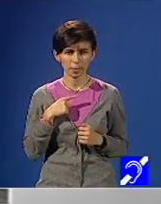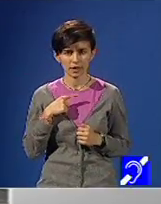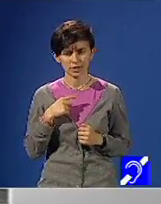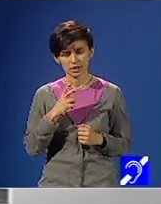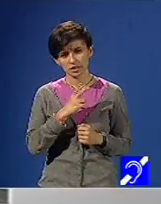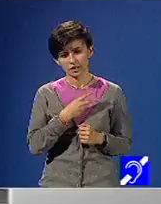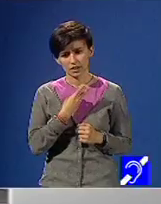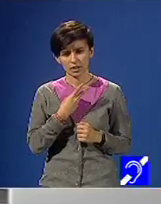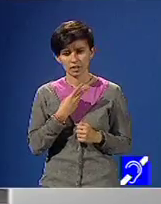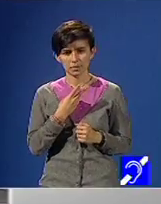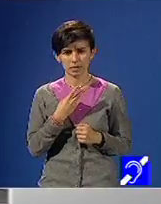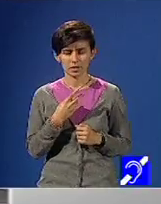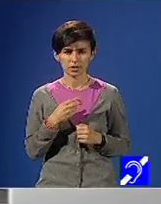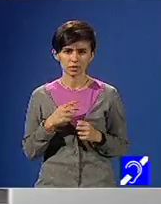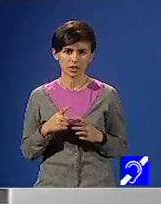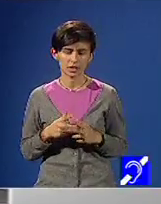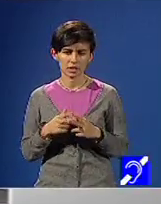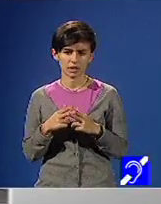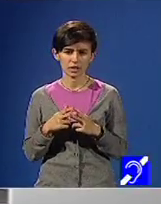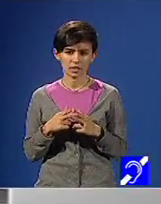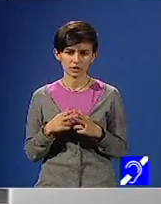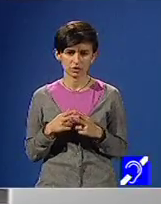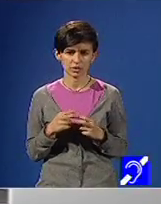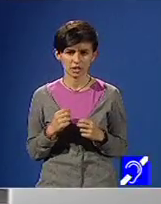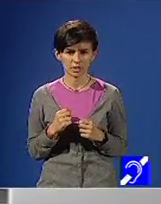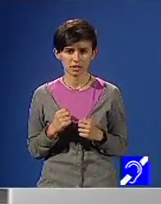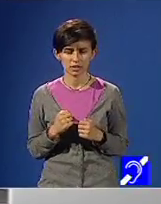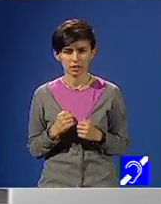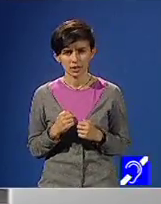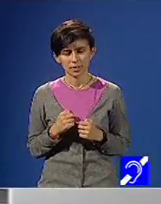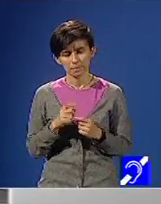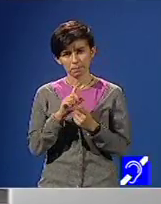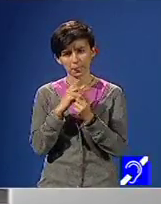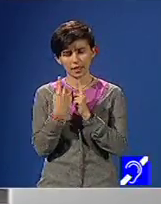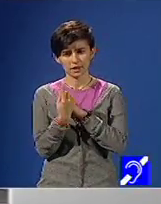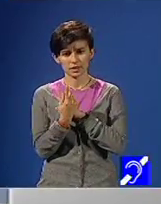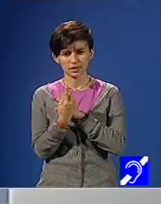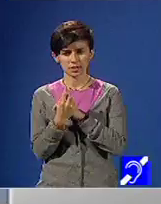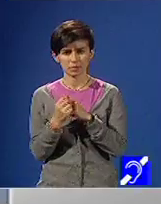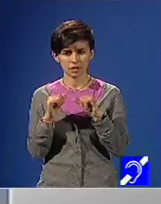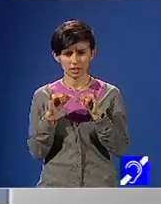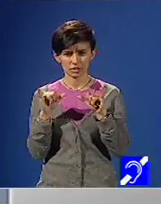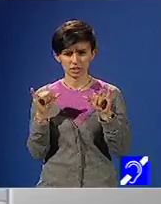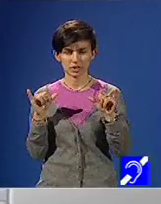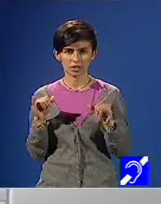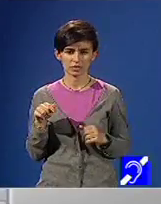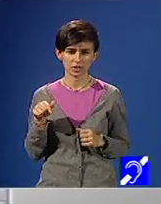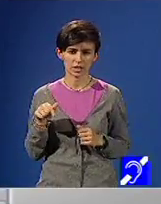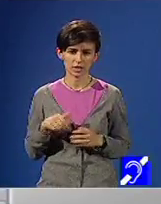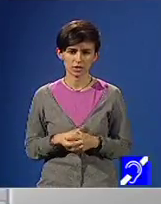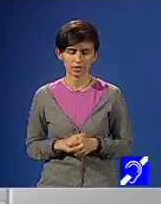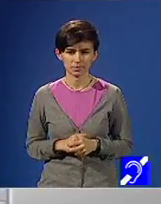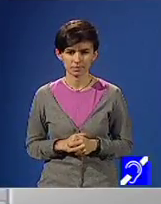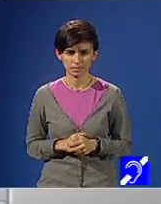mândru că ai contribuit într-o oarecare măsură la schimbarea da, și dezvoltarea lor.